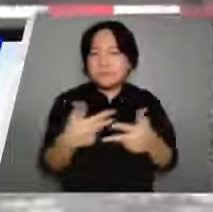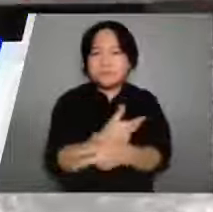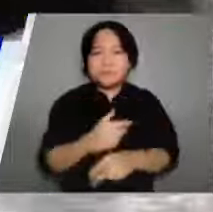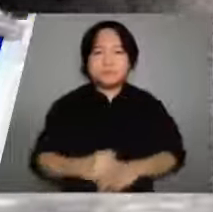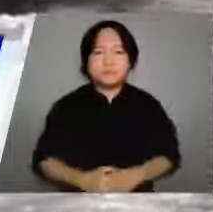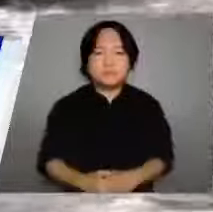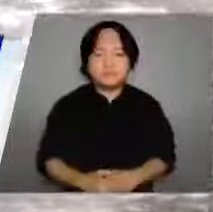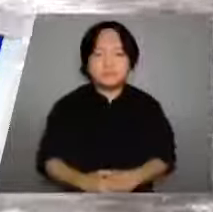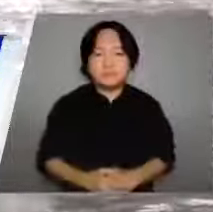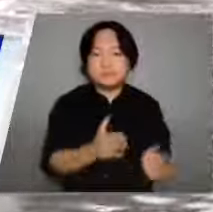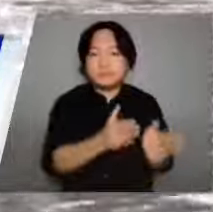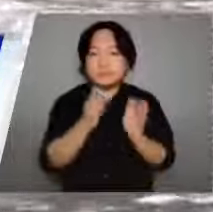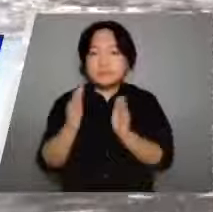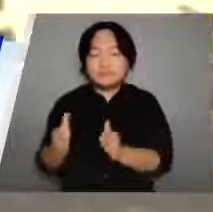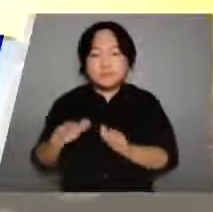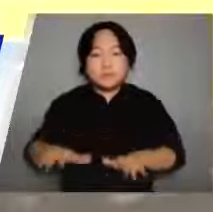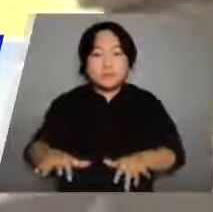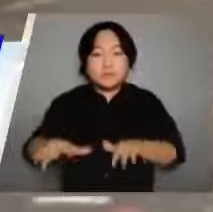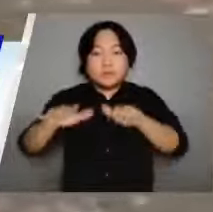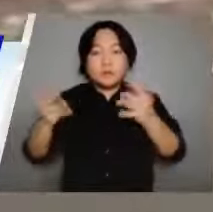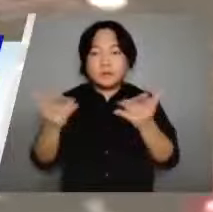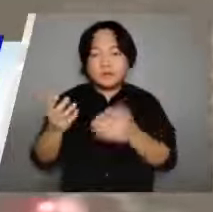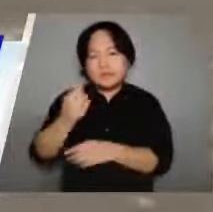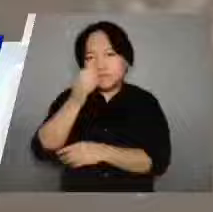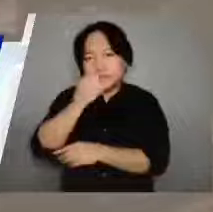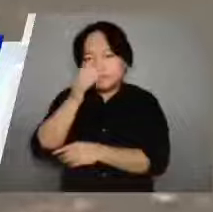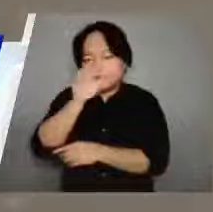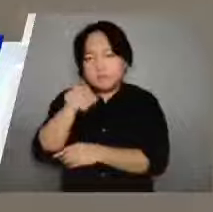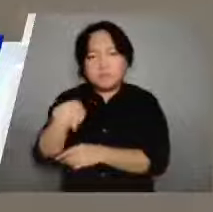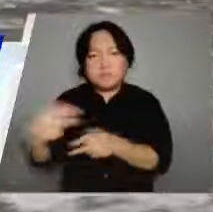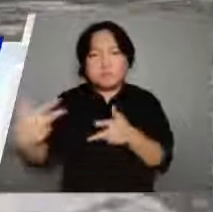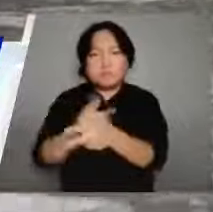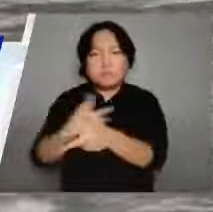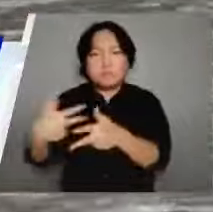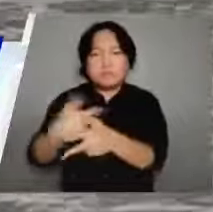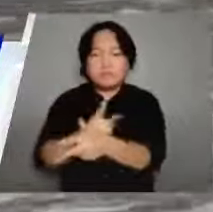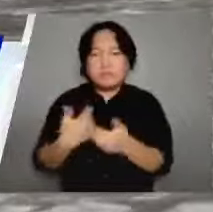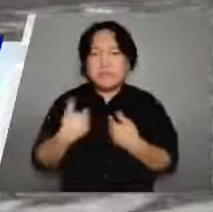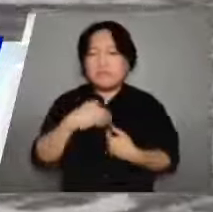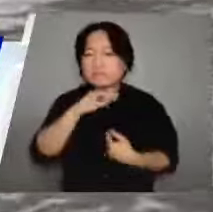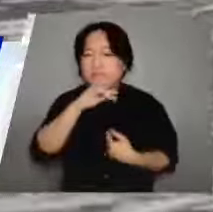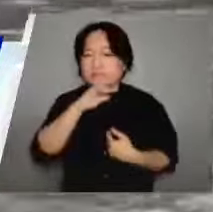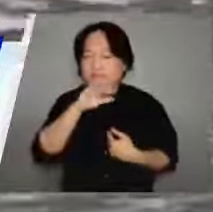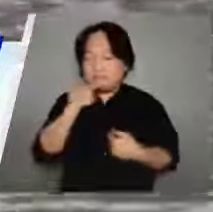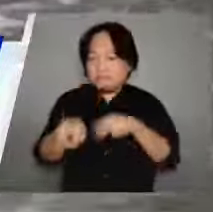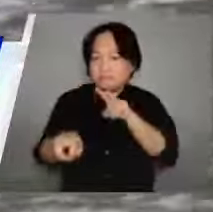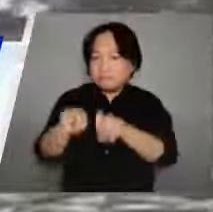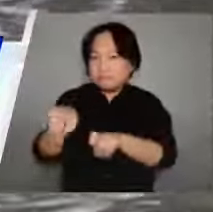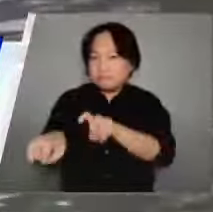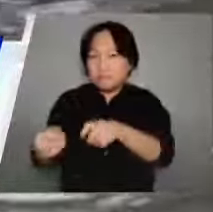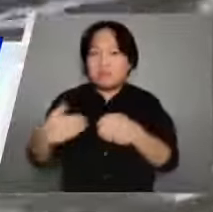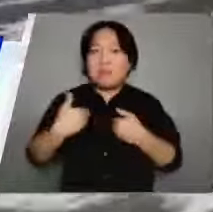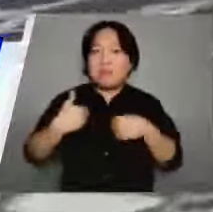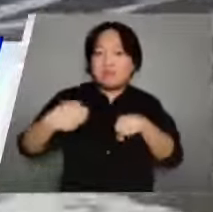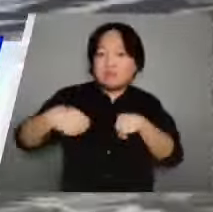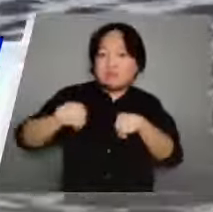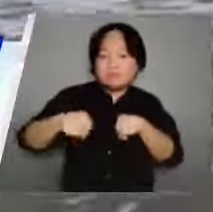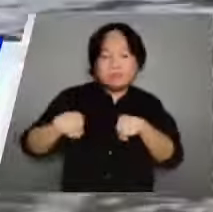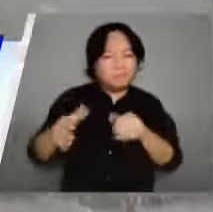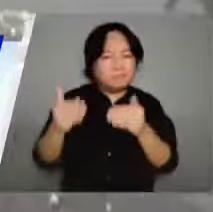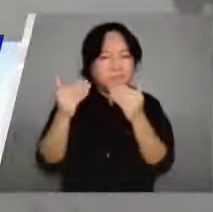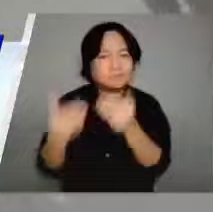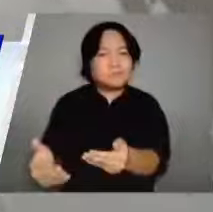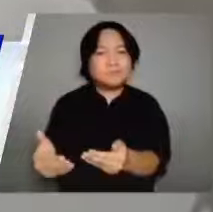Binaha rin ang kalsadang ito sa Cebu City. Palutang-lutang pa ang mga basura. Pero may ibang motorista na napilitang magmaneho sa kabila ng